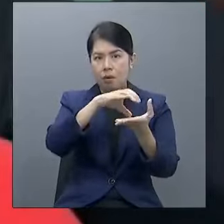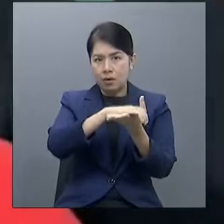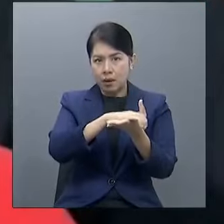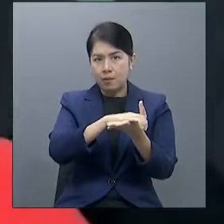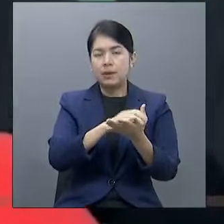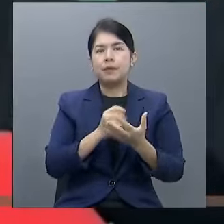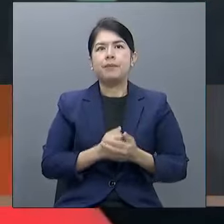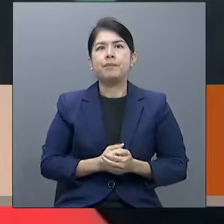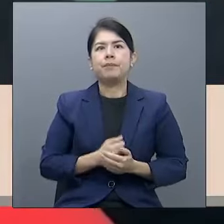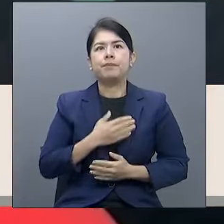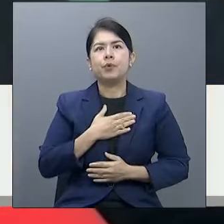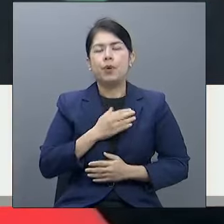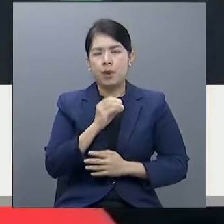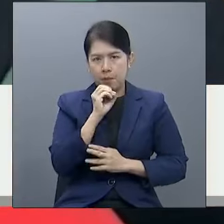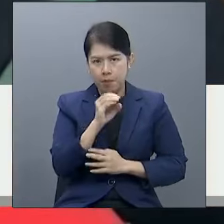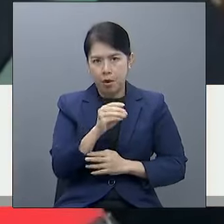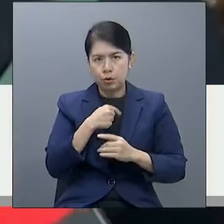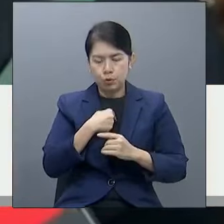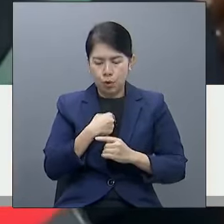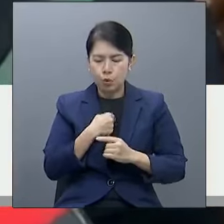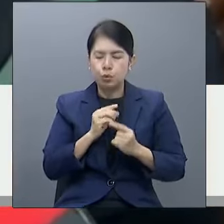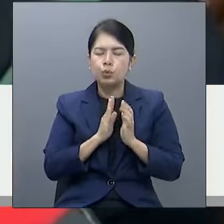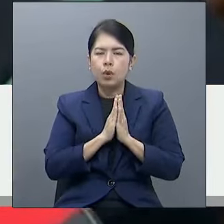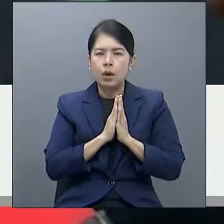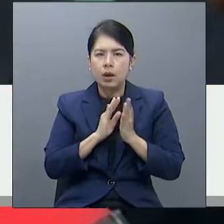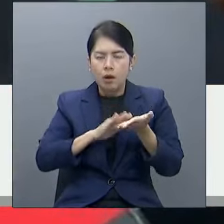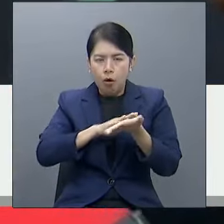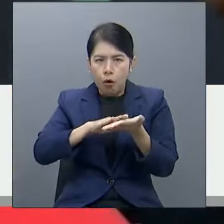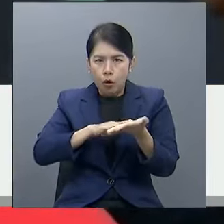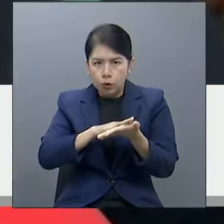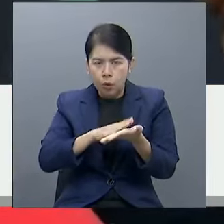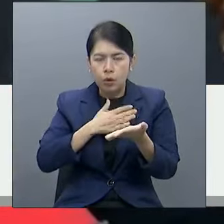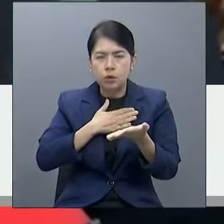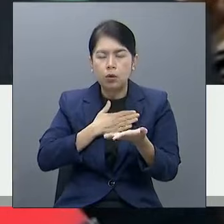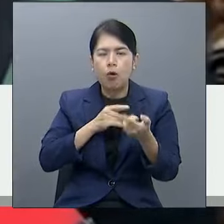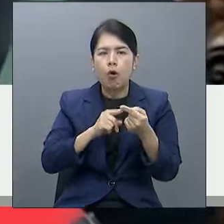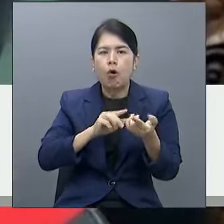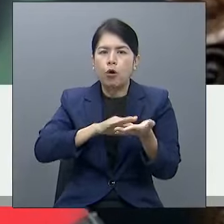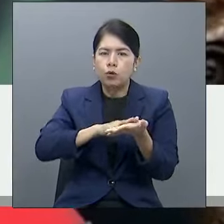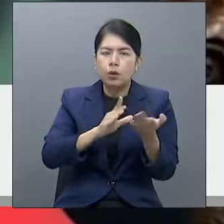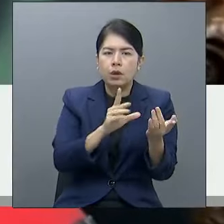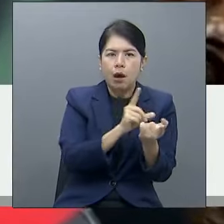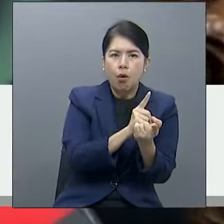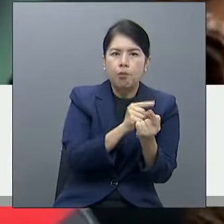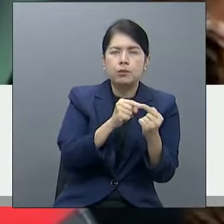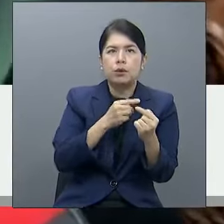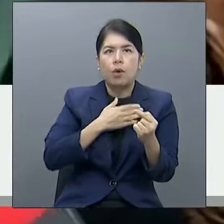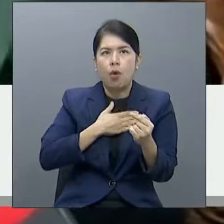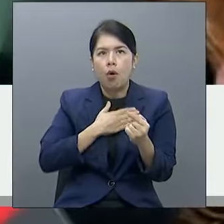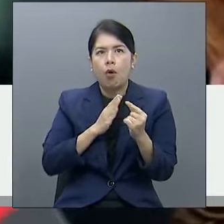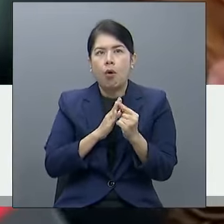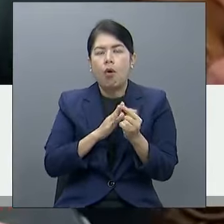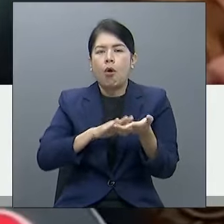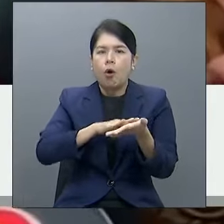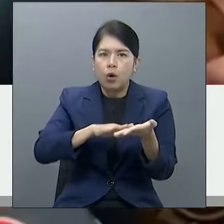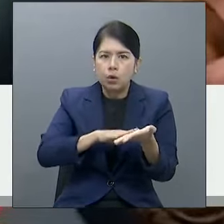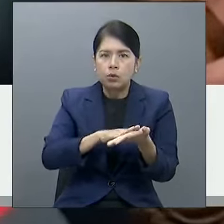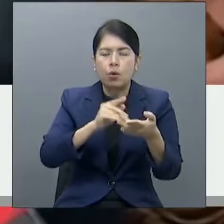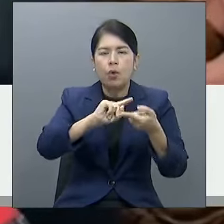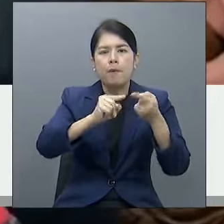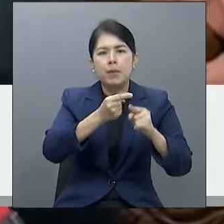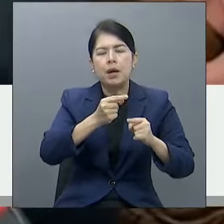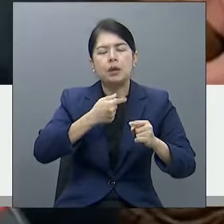หนูขอโทษสังคมทุกคนนะคะขอโทษเพื่อนๆขอโทษญาติพี่น้องของใหม่ทุกๆคนนะคะที่หนูประพฤติตัว